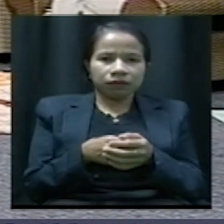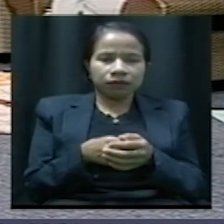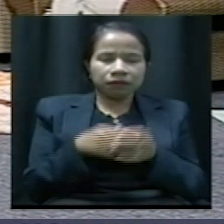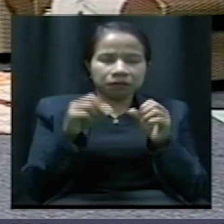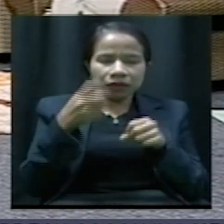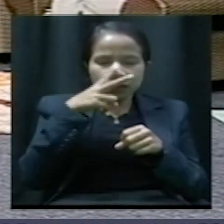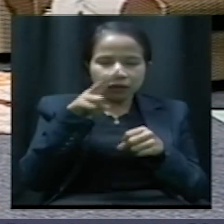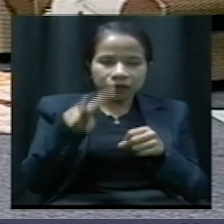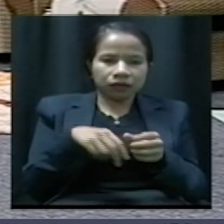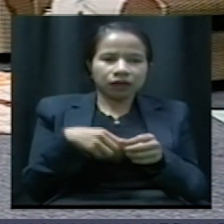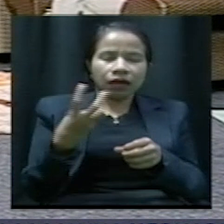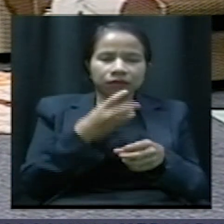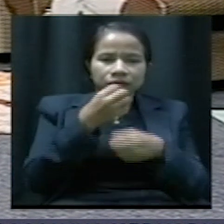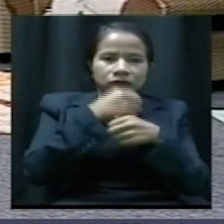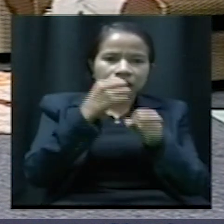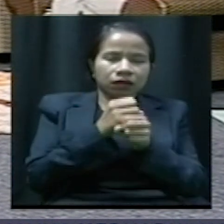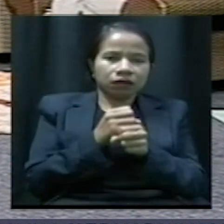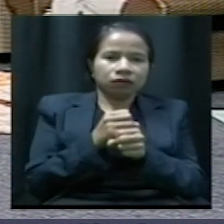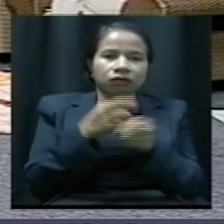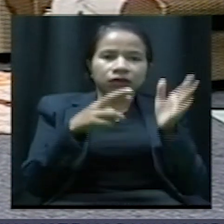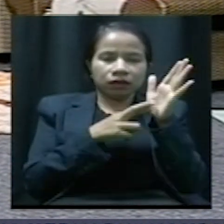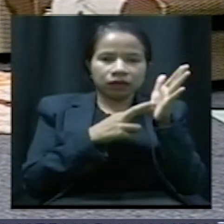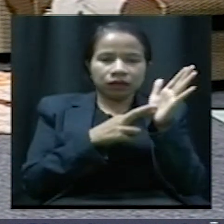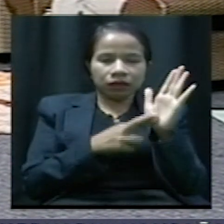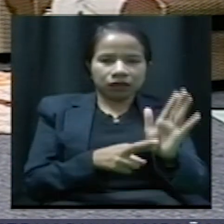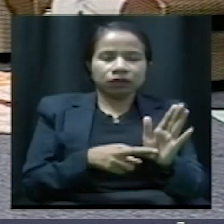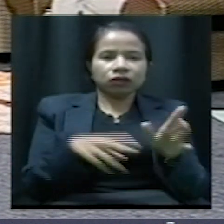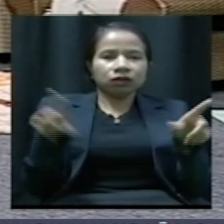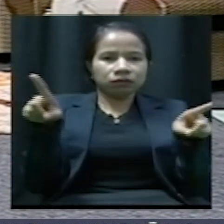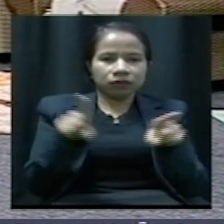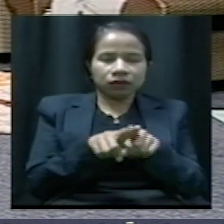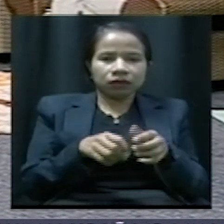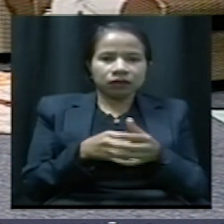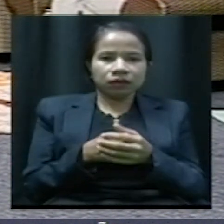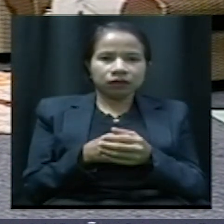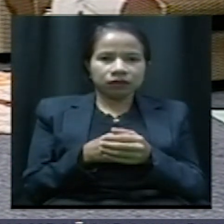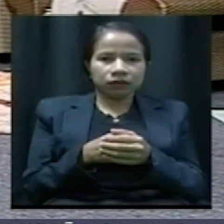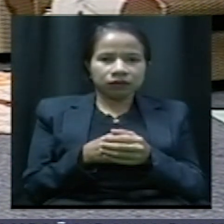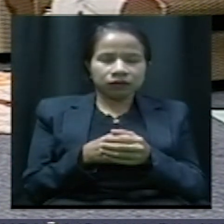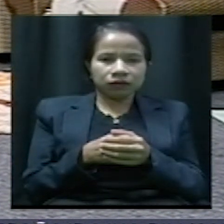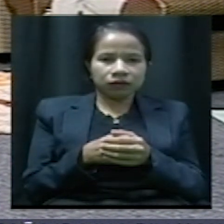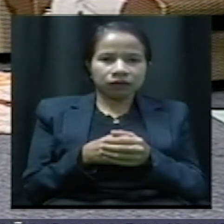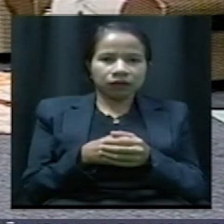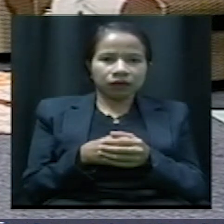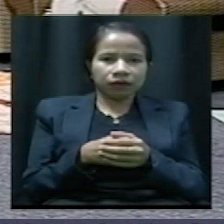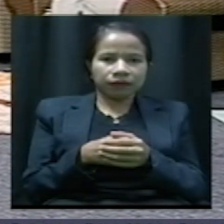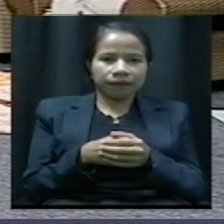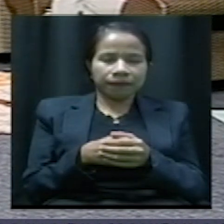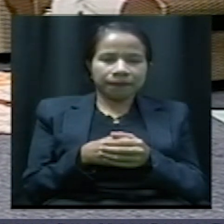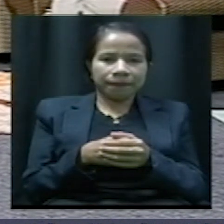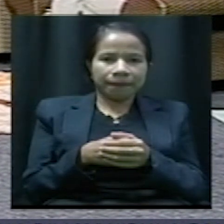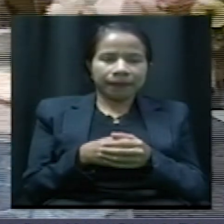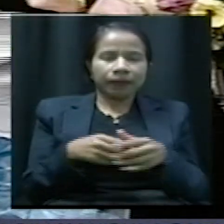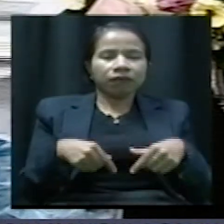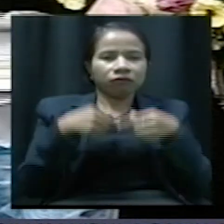hare ami mas bele ami mas produs relator no mas saya nudar hansam buat ida nema fact sheet nebe mak ami bele produs